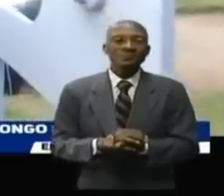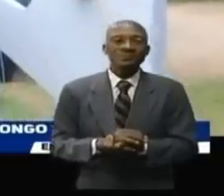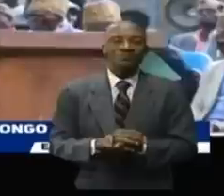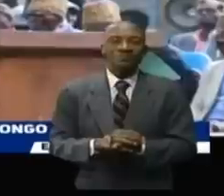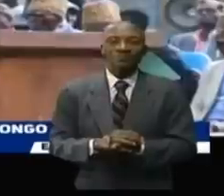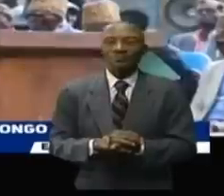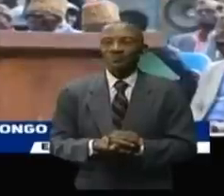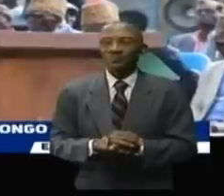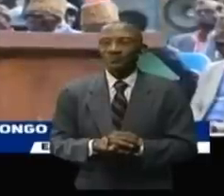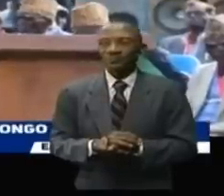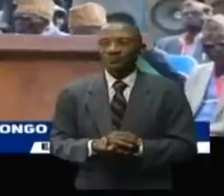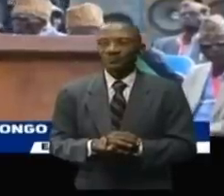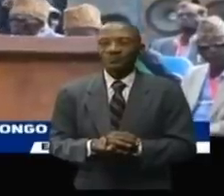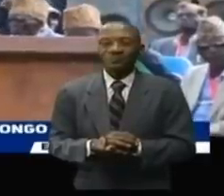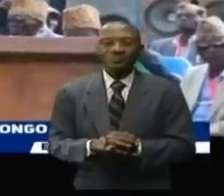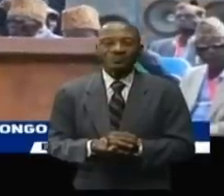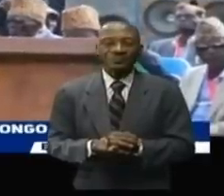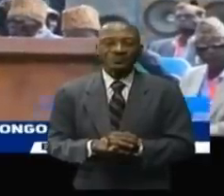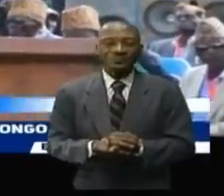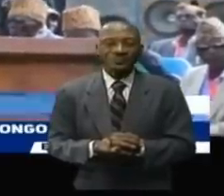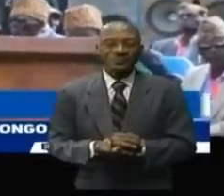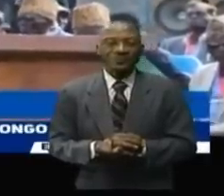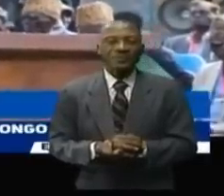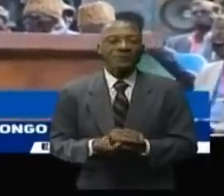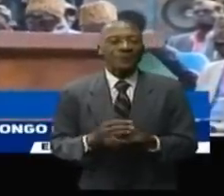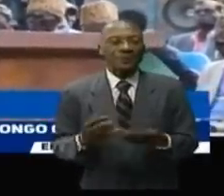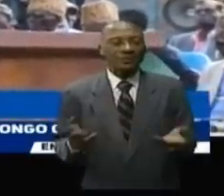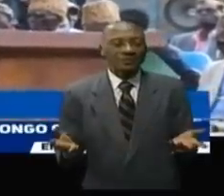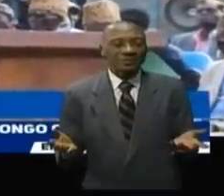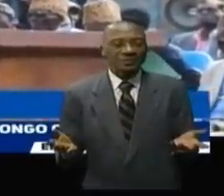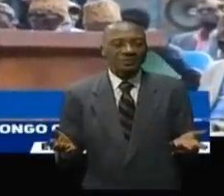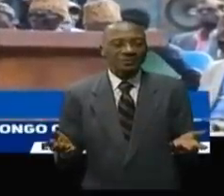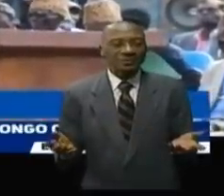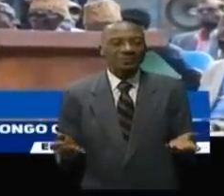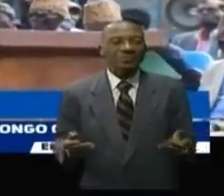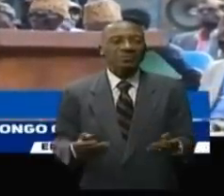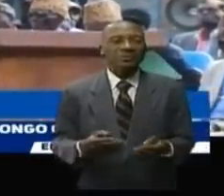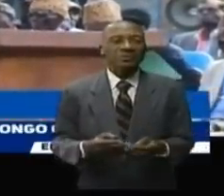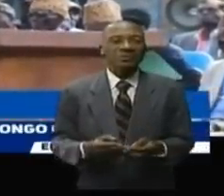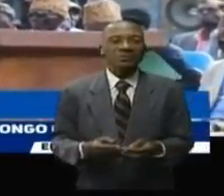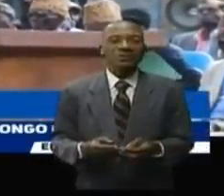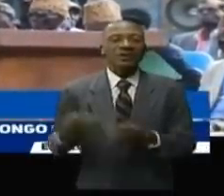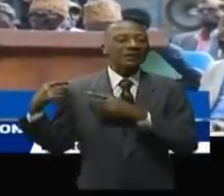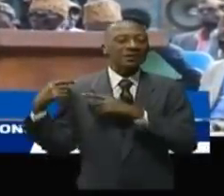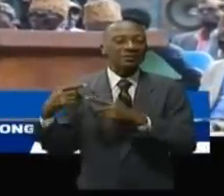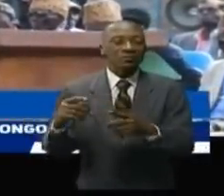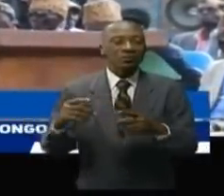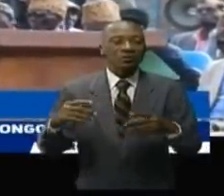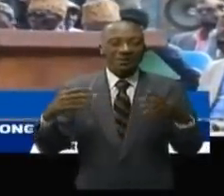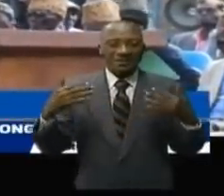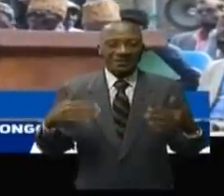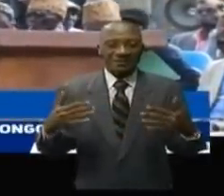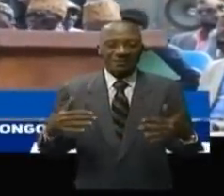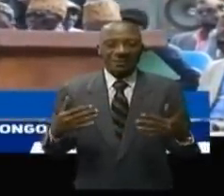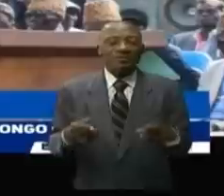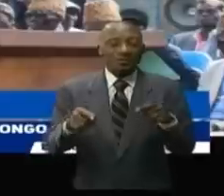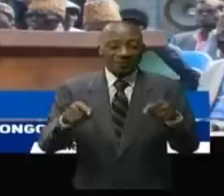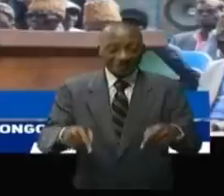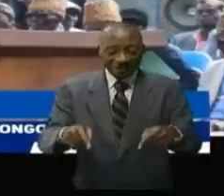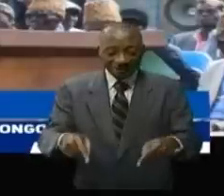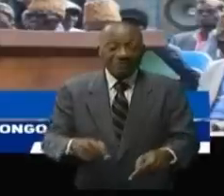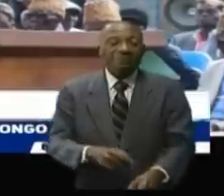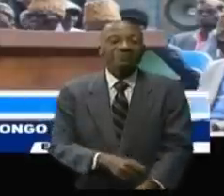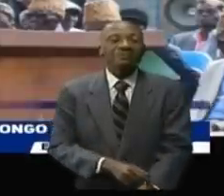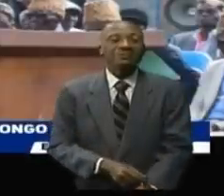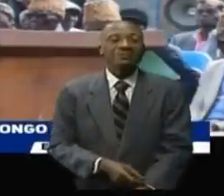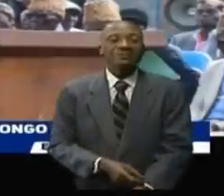La jubilation aujourd'hui sur ces plateaux est fruit de la célébration du Fils qui, après des